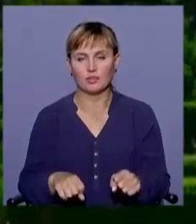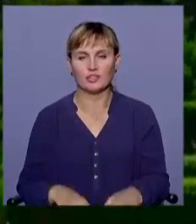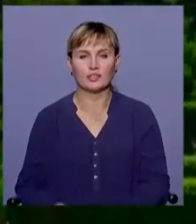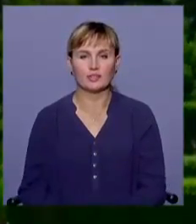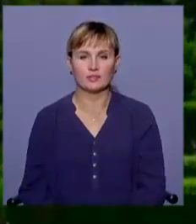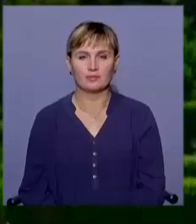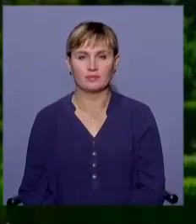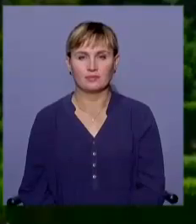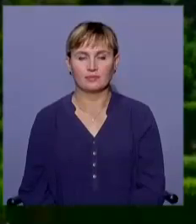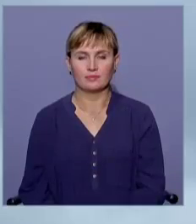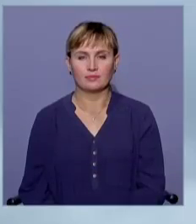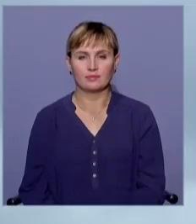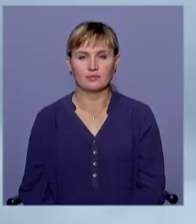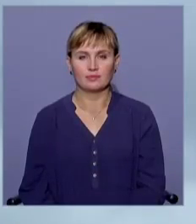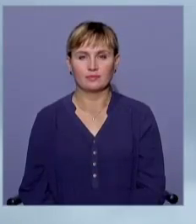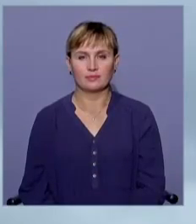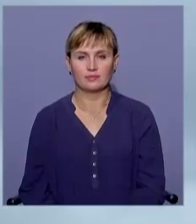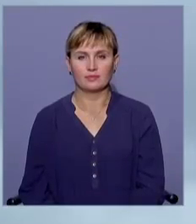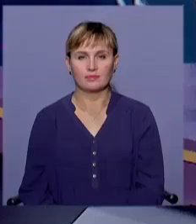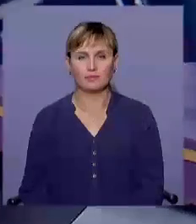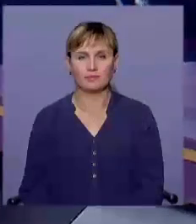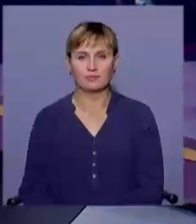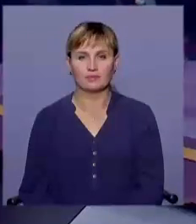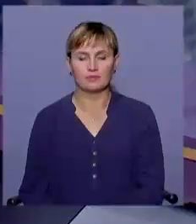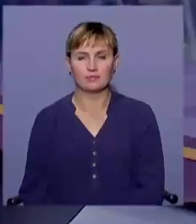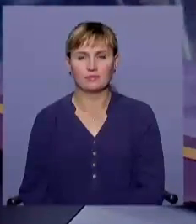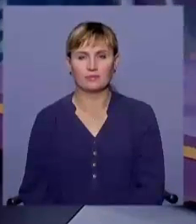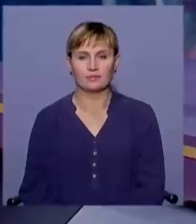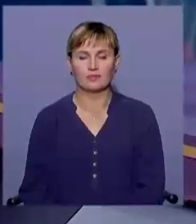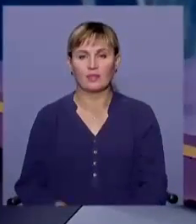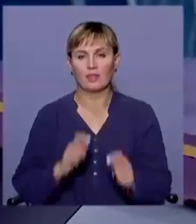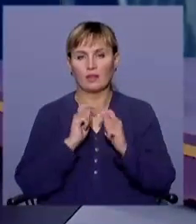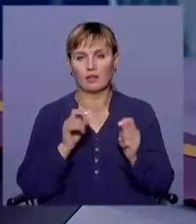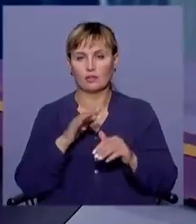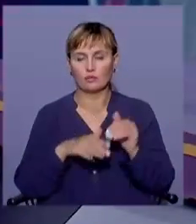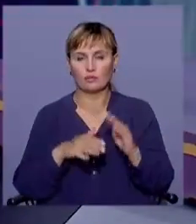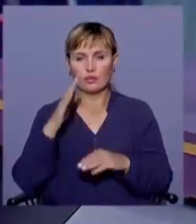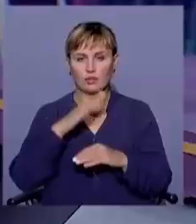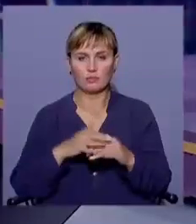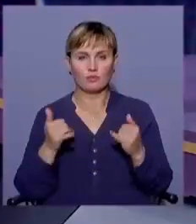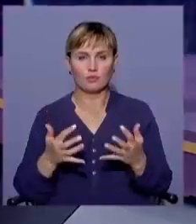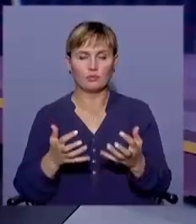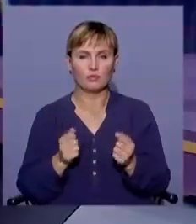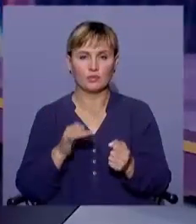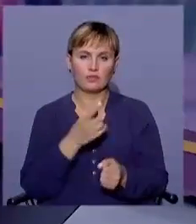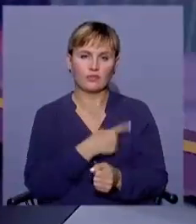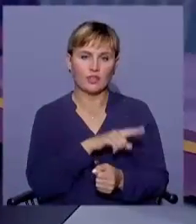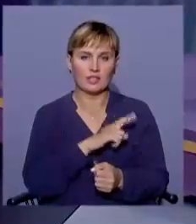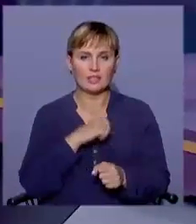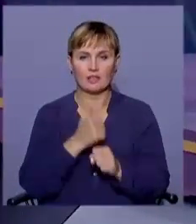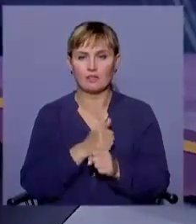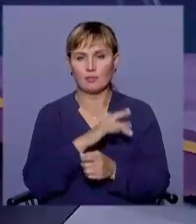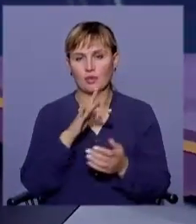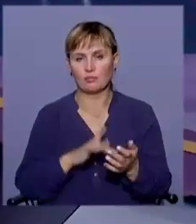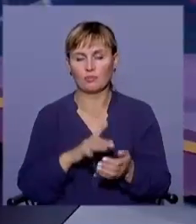Алтыншаш Смагулова, Рашид Шукуралиев, телеканал «Алматы». Награды из рук акима сегодня получили и врачи. Глава